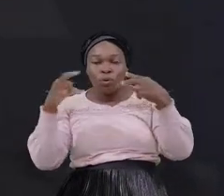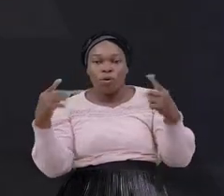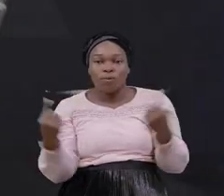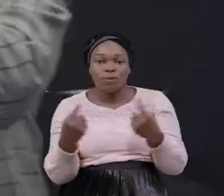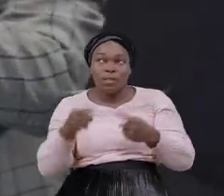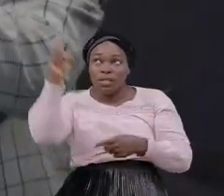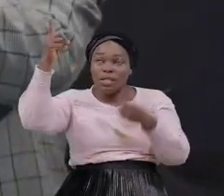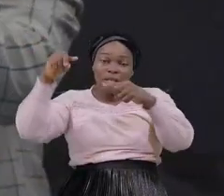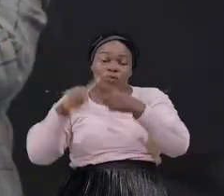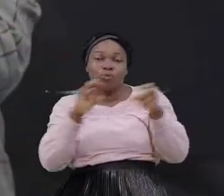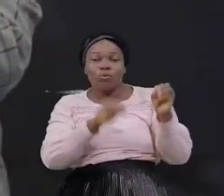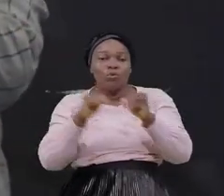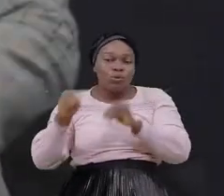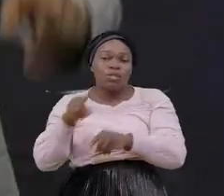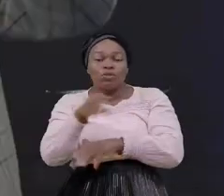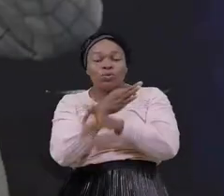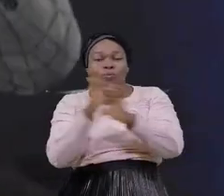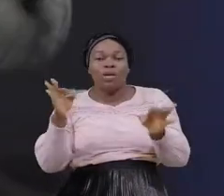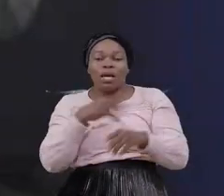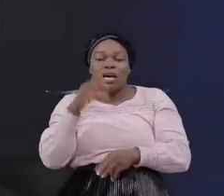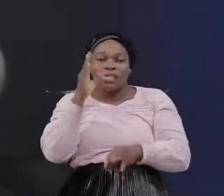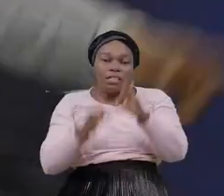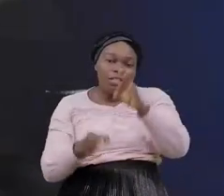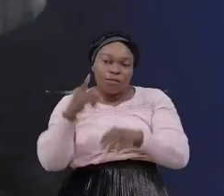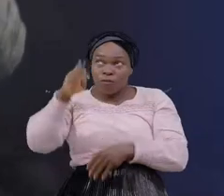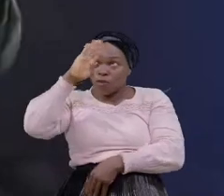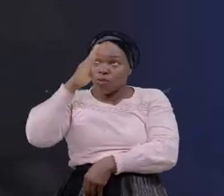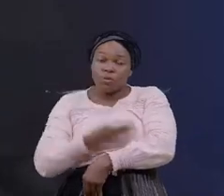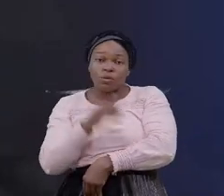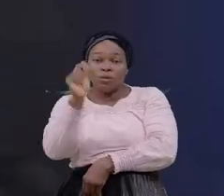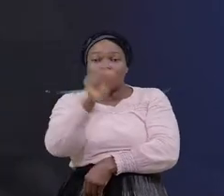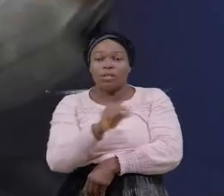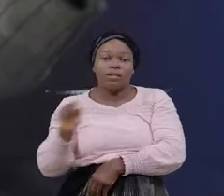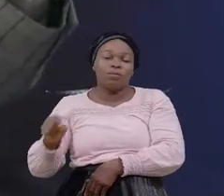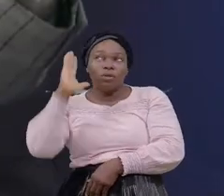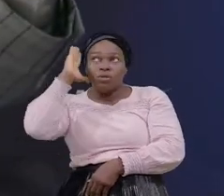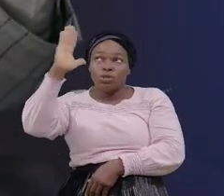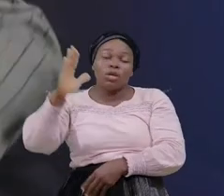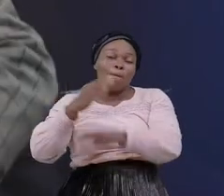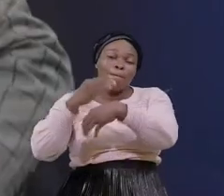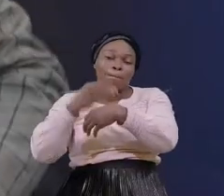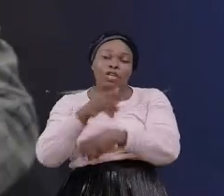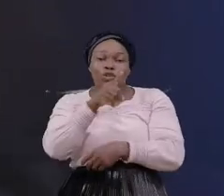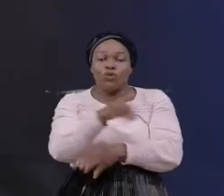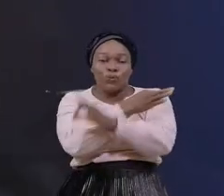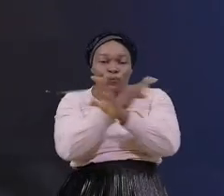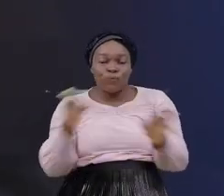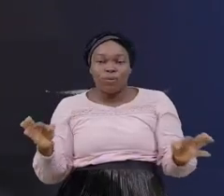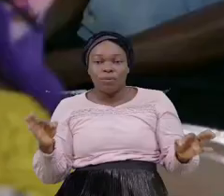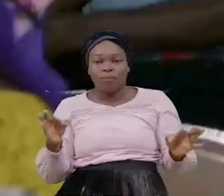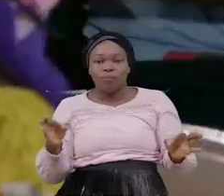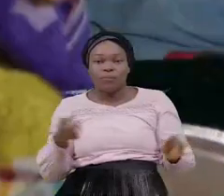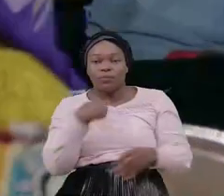Et c'est donc le Fils vous affranchit. Dites-le